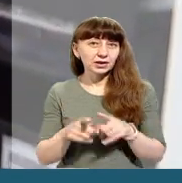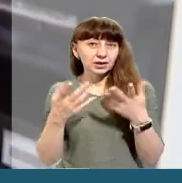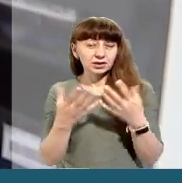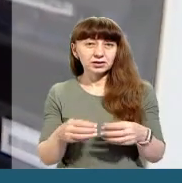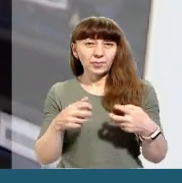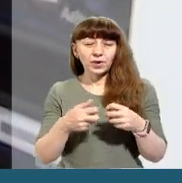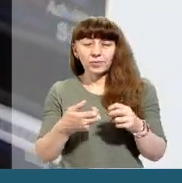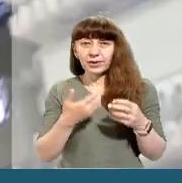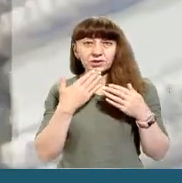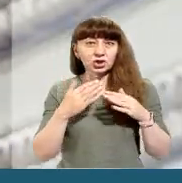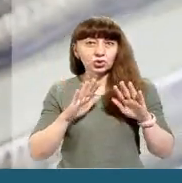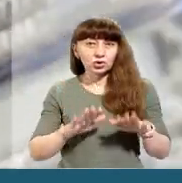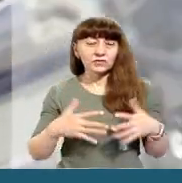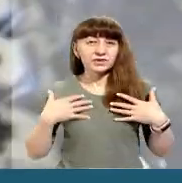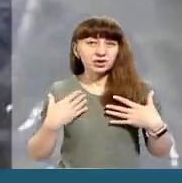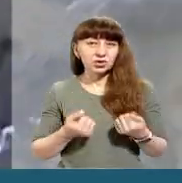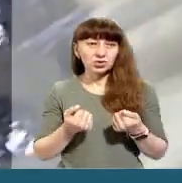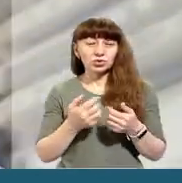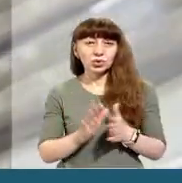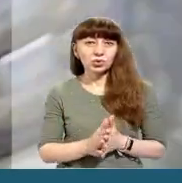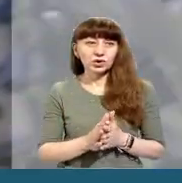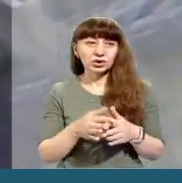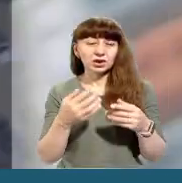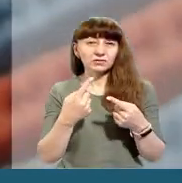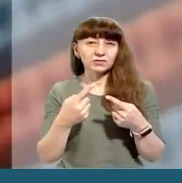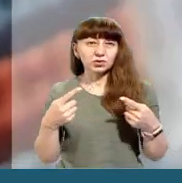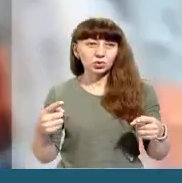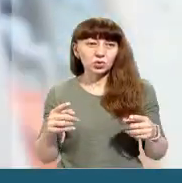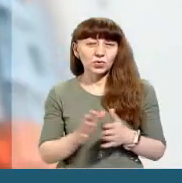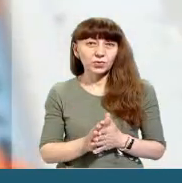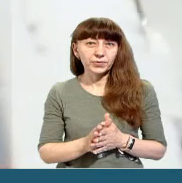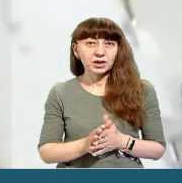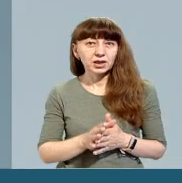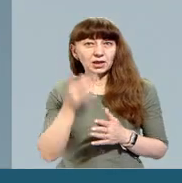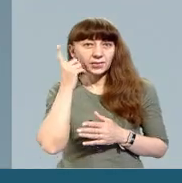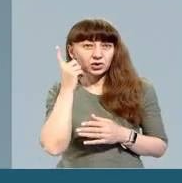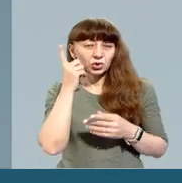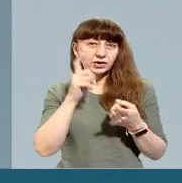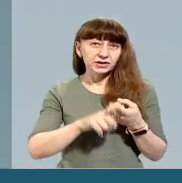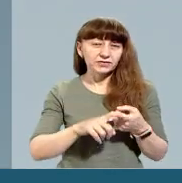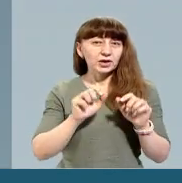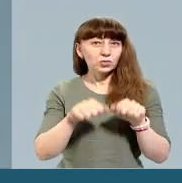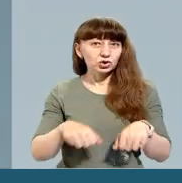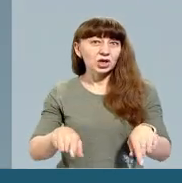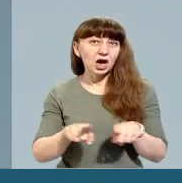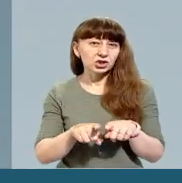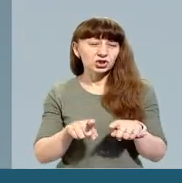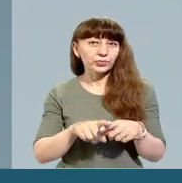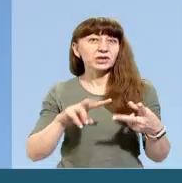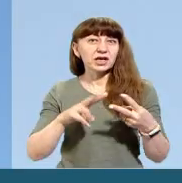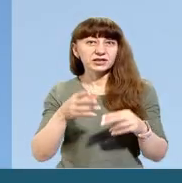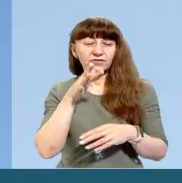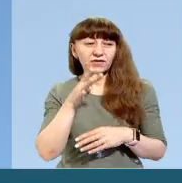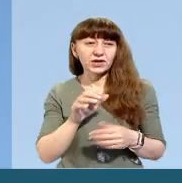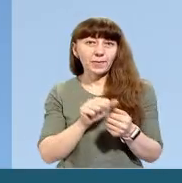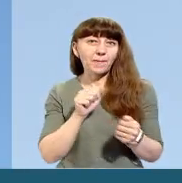байланыс құрылғыларында ақау сезінет. Сондықтан мейлінше сақтанып, мамандар кеңесіне құлақ асқанның артықтығы болмайды. Нұрдәулет Ибраев, Шерхан